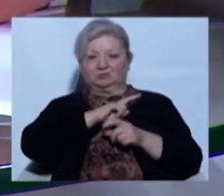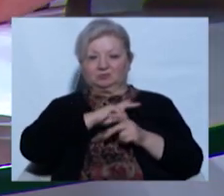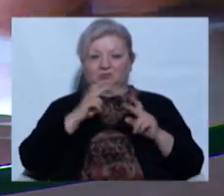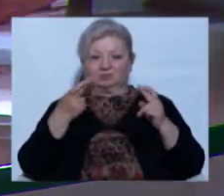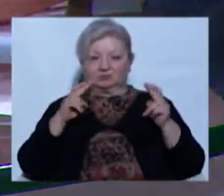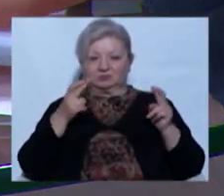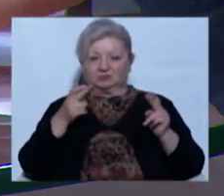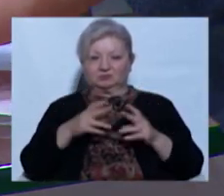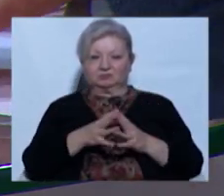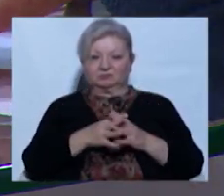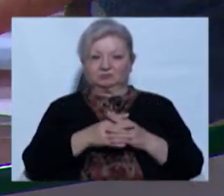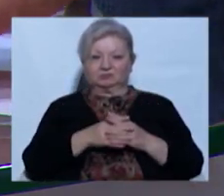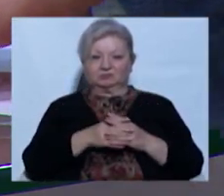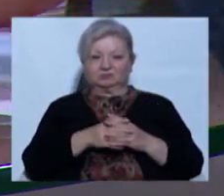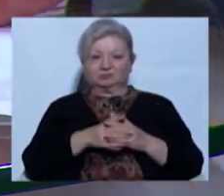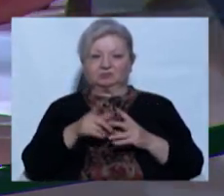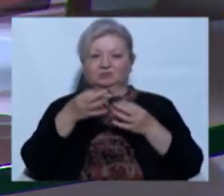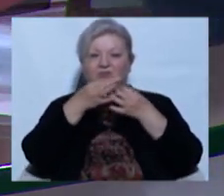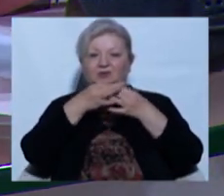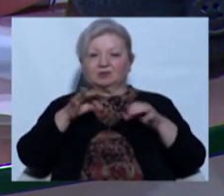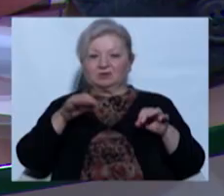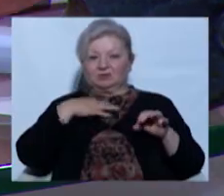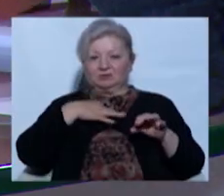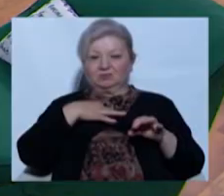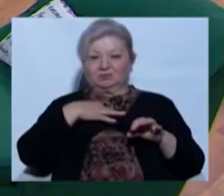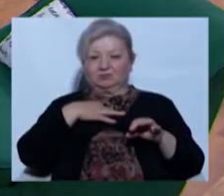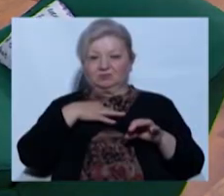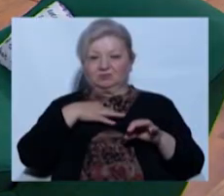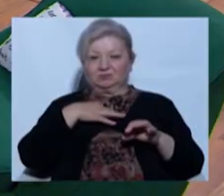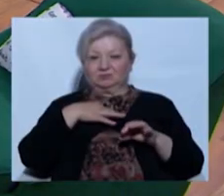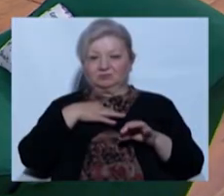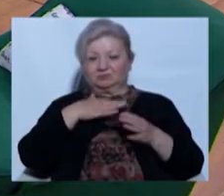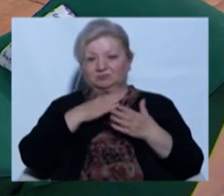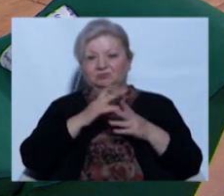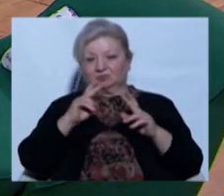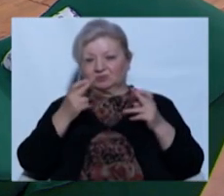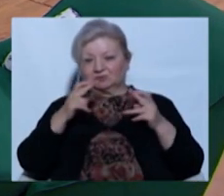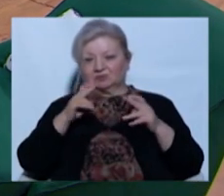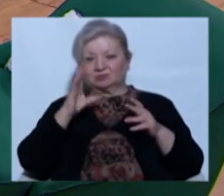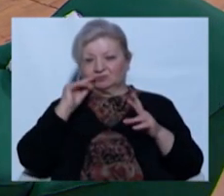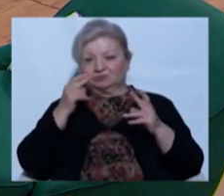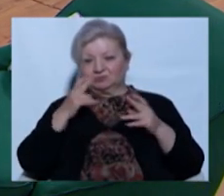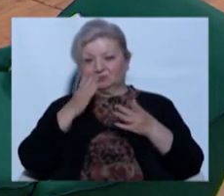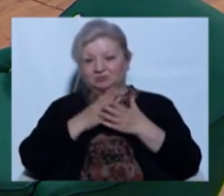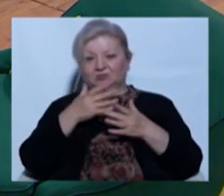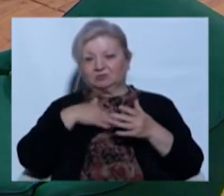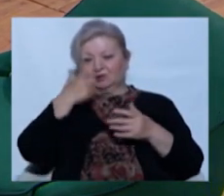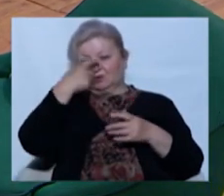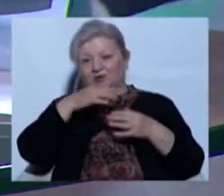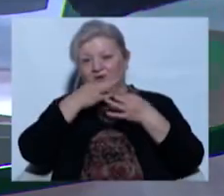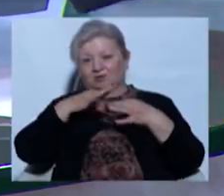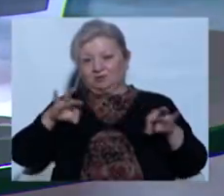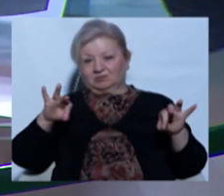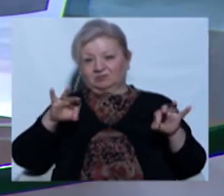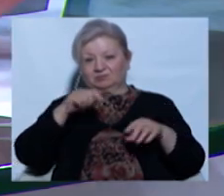ყოველთვის რაღაცნაირად თავისუფლებას გრძნობ ხოლმე ცეკვაში, ამიტომაც ჩემი გერბი აუცილებლად უნდა გამოსახავდეს